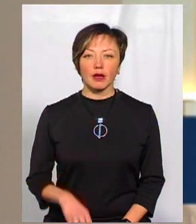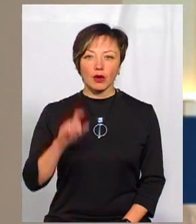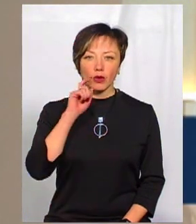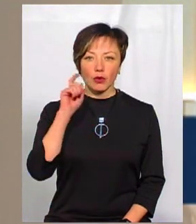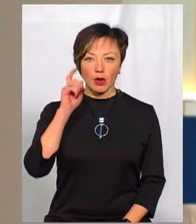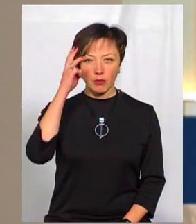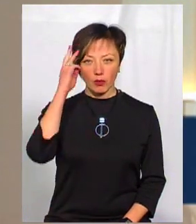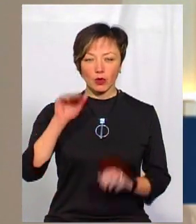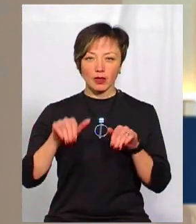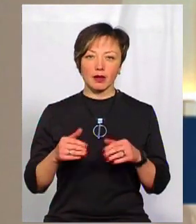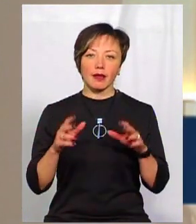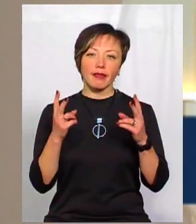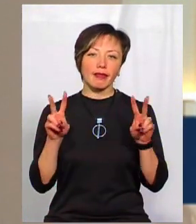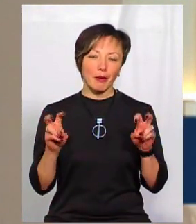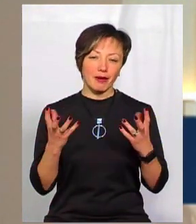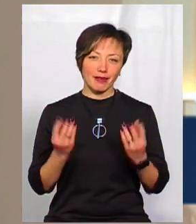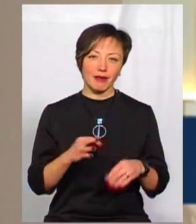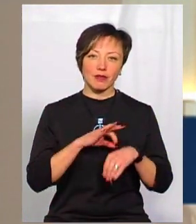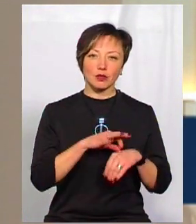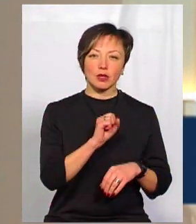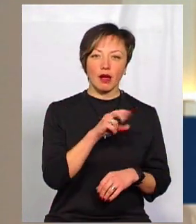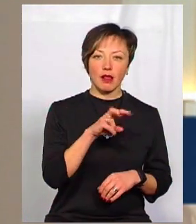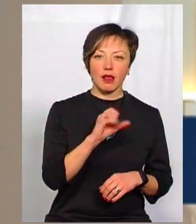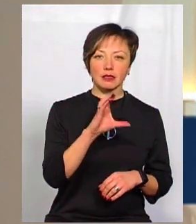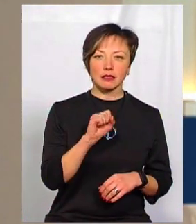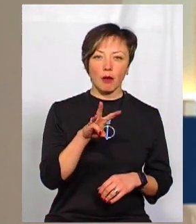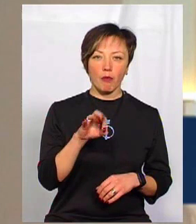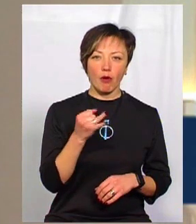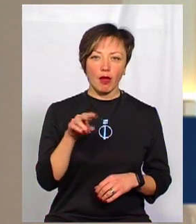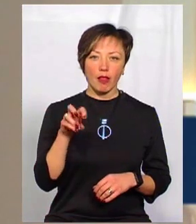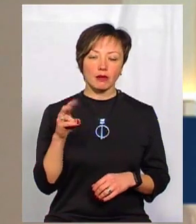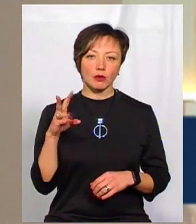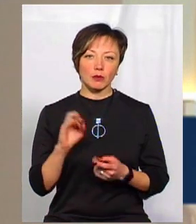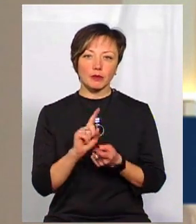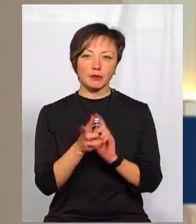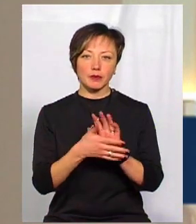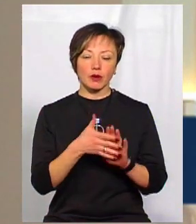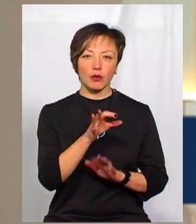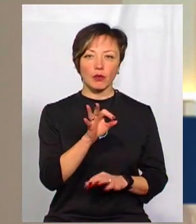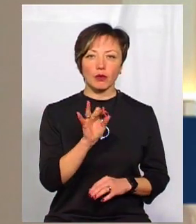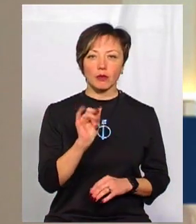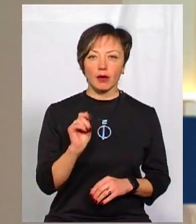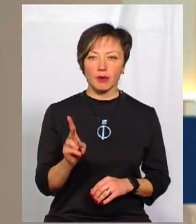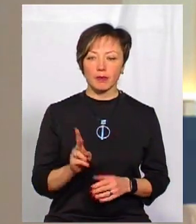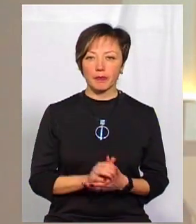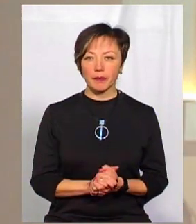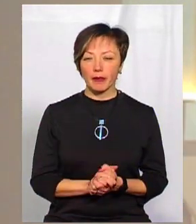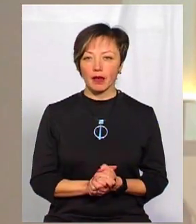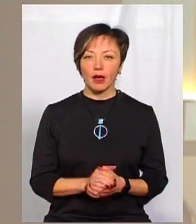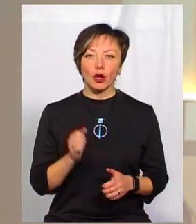На UA Поділля – тема дня. У студії ведуча Алла Самойленко та перекладачка на жестову мову Ольга